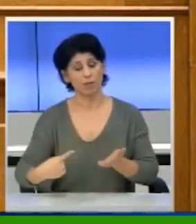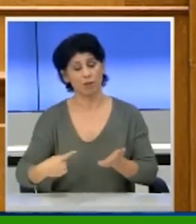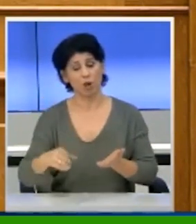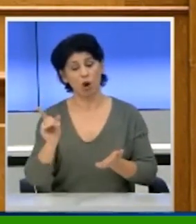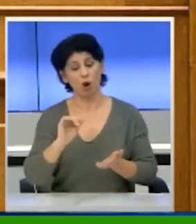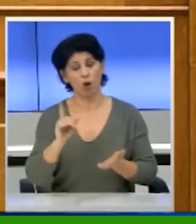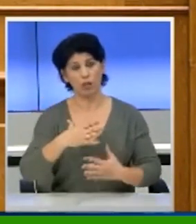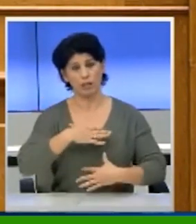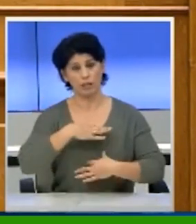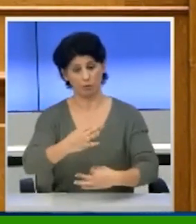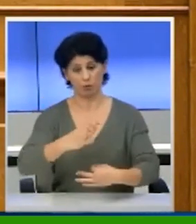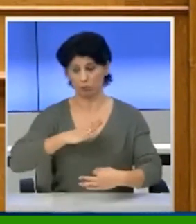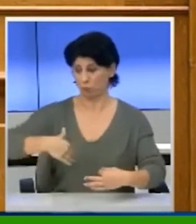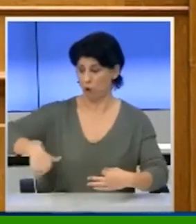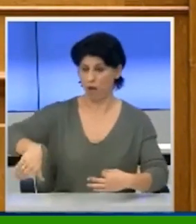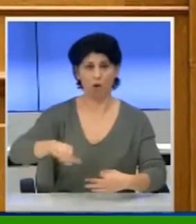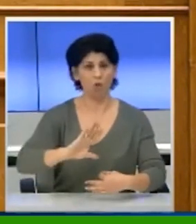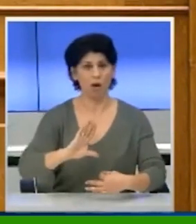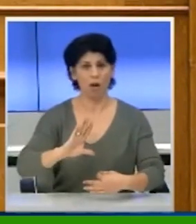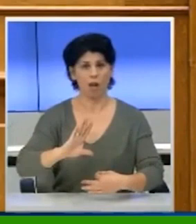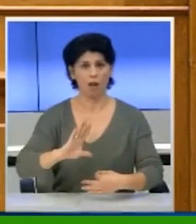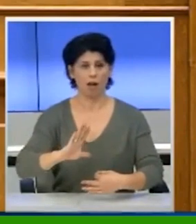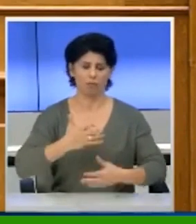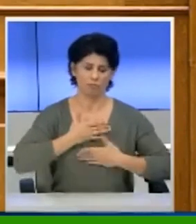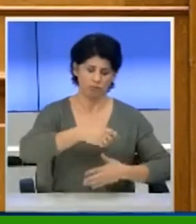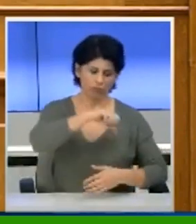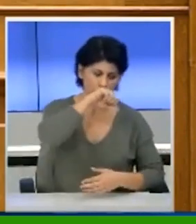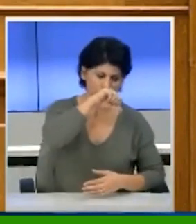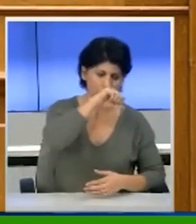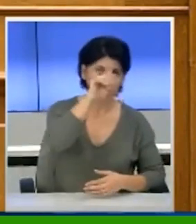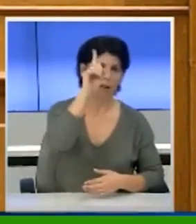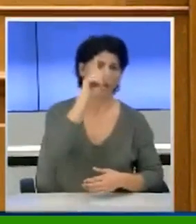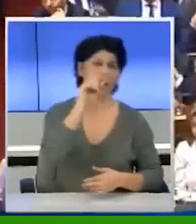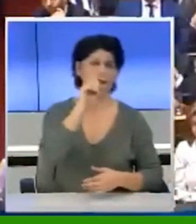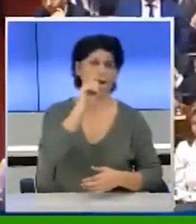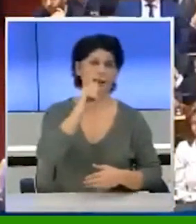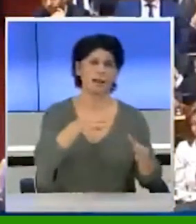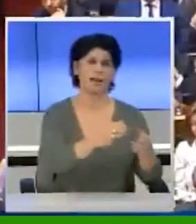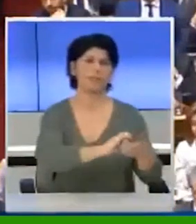ως αντιπρόσωπος του λαού, αλλά ως οπαδός ενός μεμονωμένου συλλόγου.